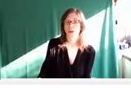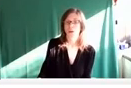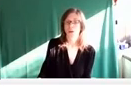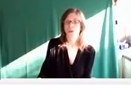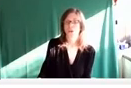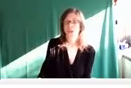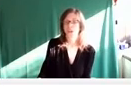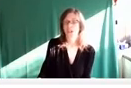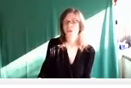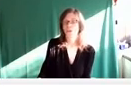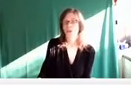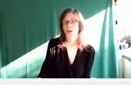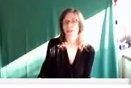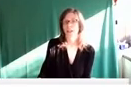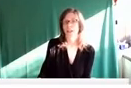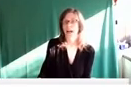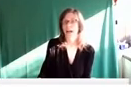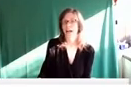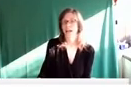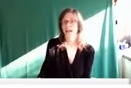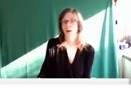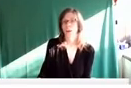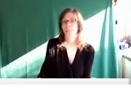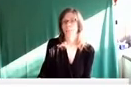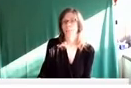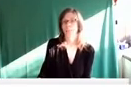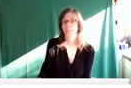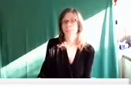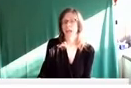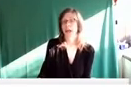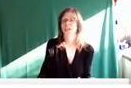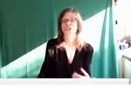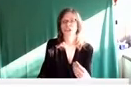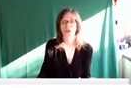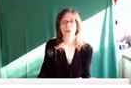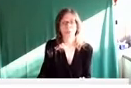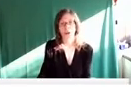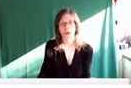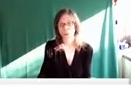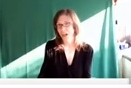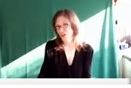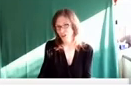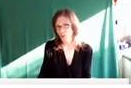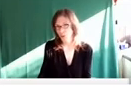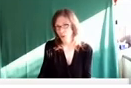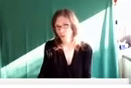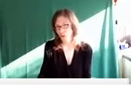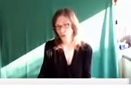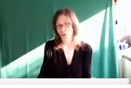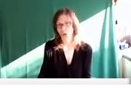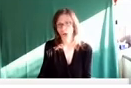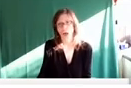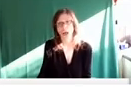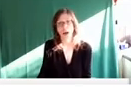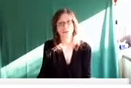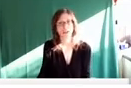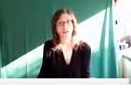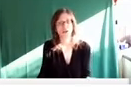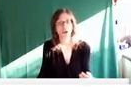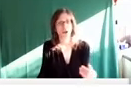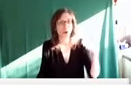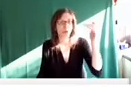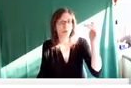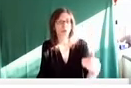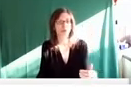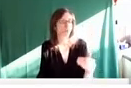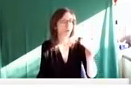s'appelle le PGD qui va vous servir à rédiger ce qu'on appelle un plan de gestion de données de recherche. Et en fait, c'est